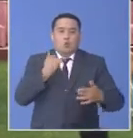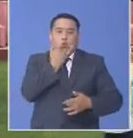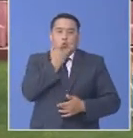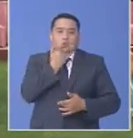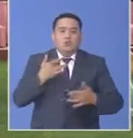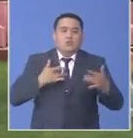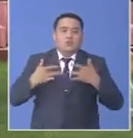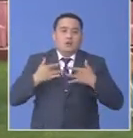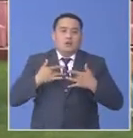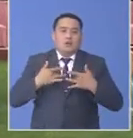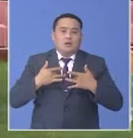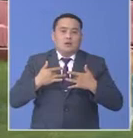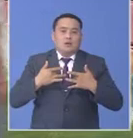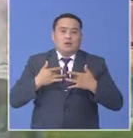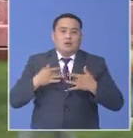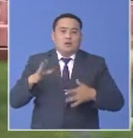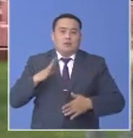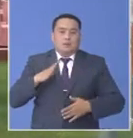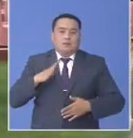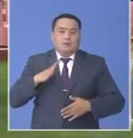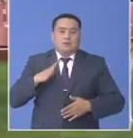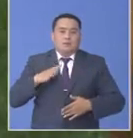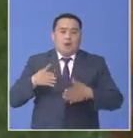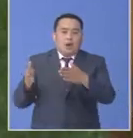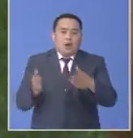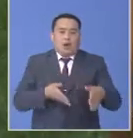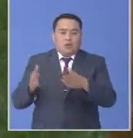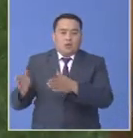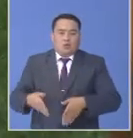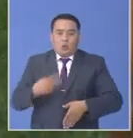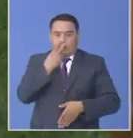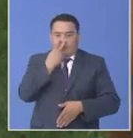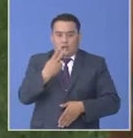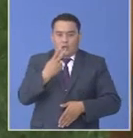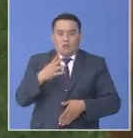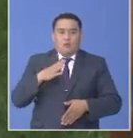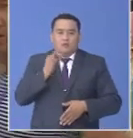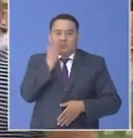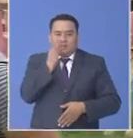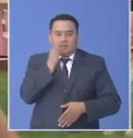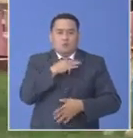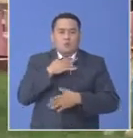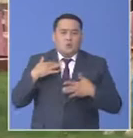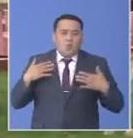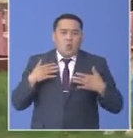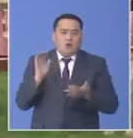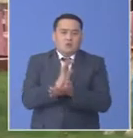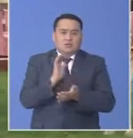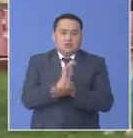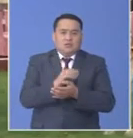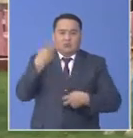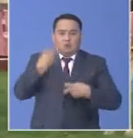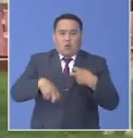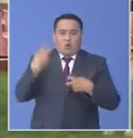ходишь, ты в перерывах был в коридоре, ты видел, сколько грязи, щемечки насолкали, везде сломано,